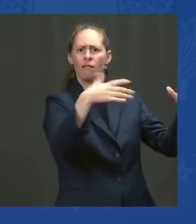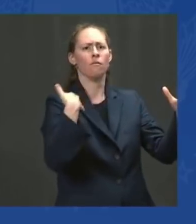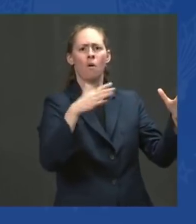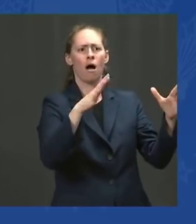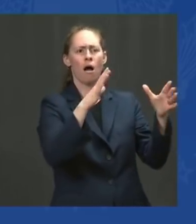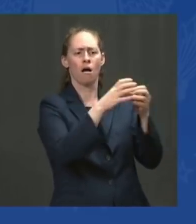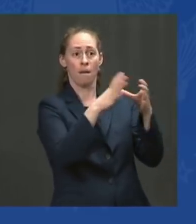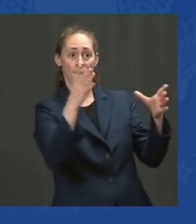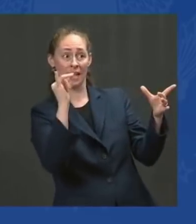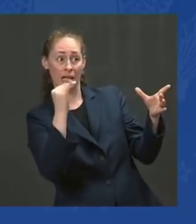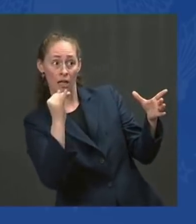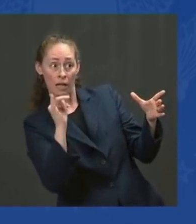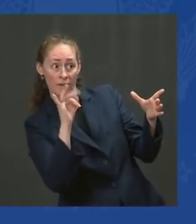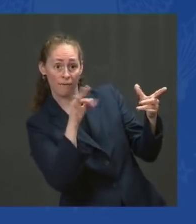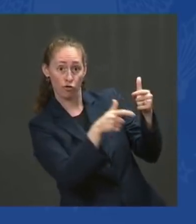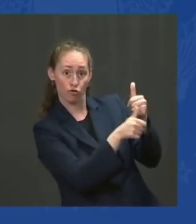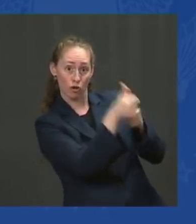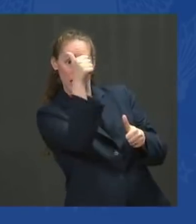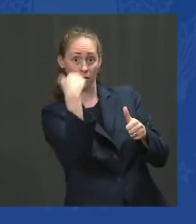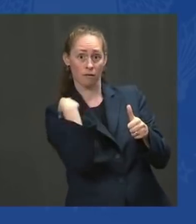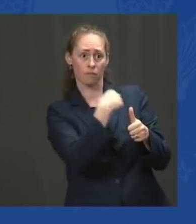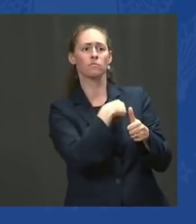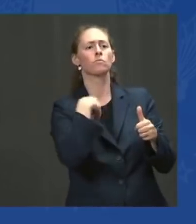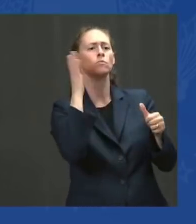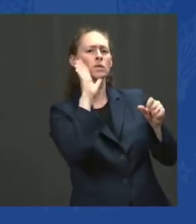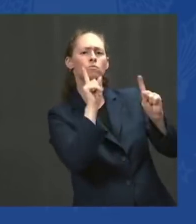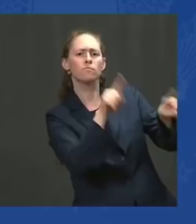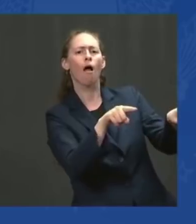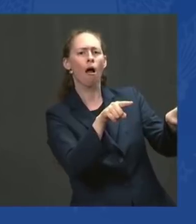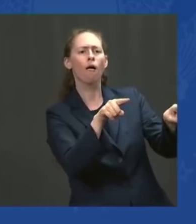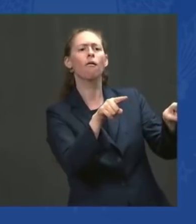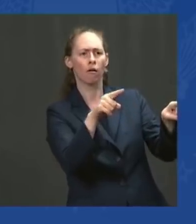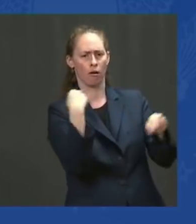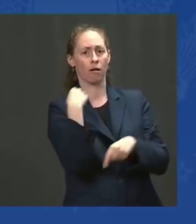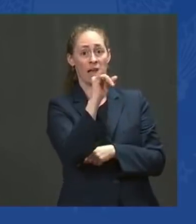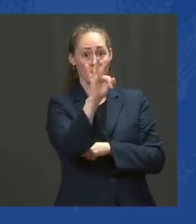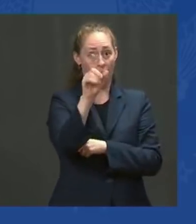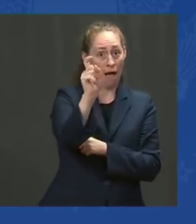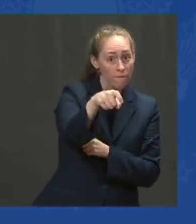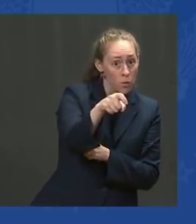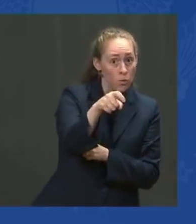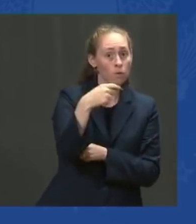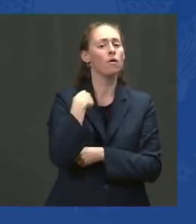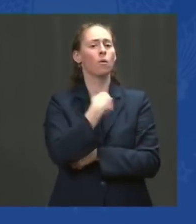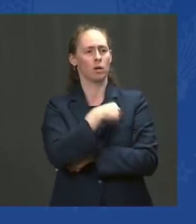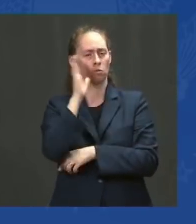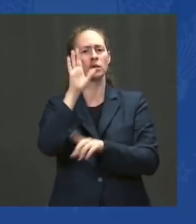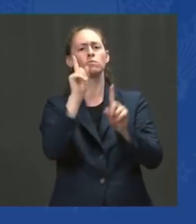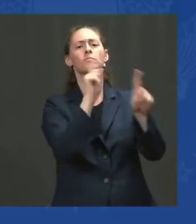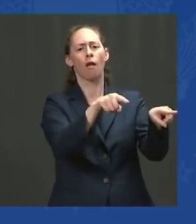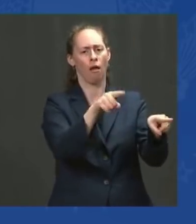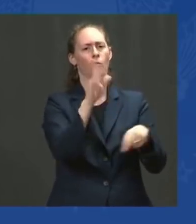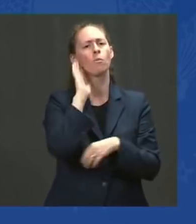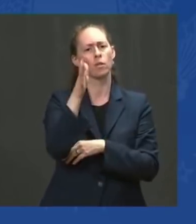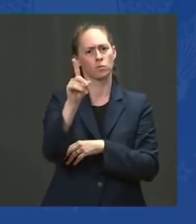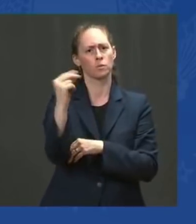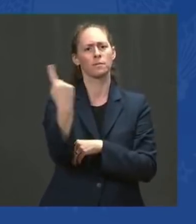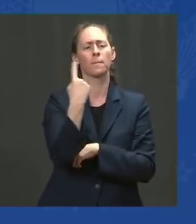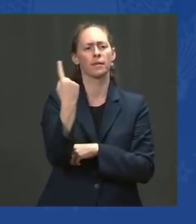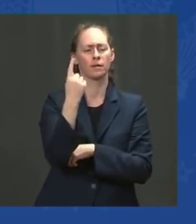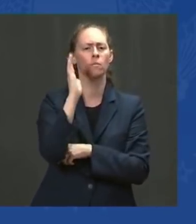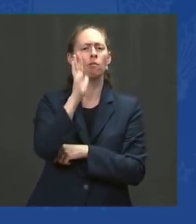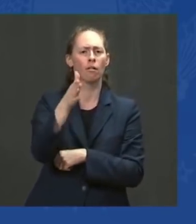队崩溃了啊，根本无心战斗啊。如果这能说明任何问题的话，过去一个星期来的事态发